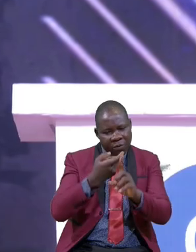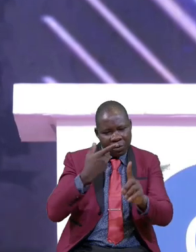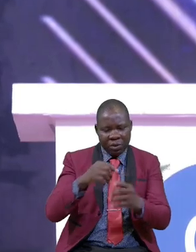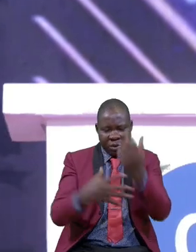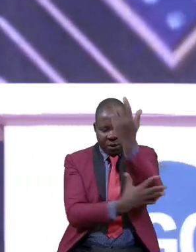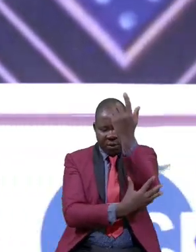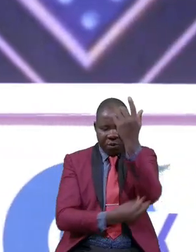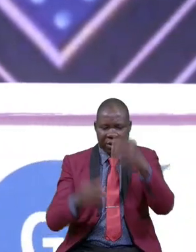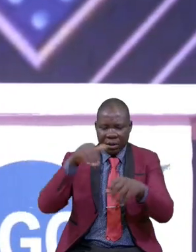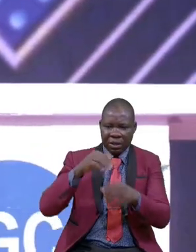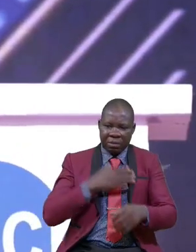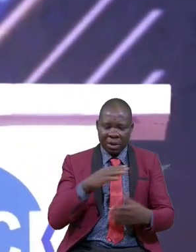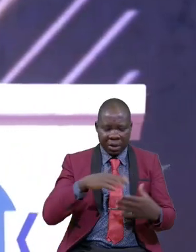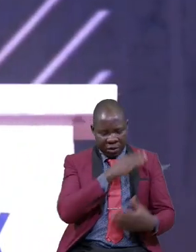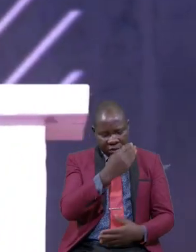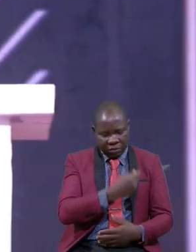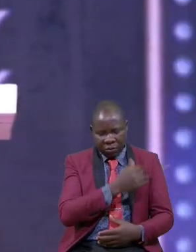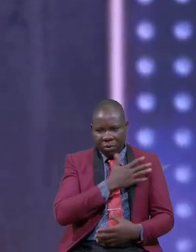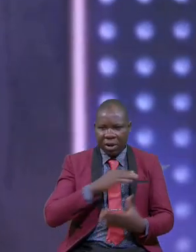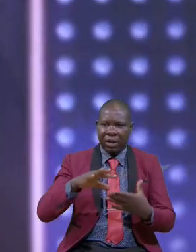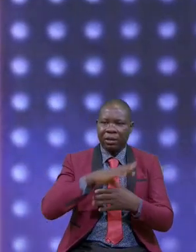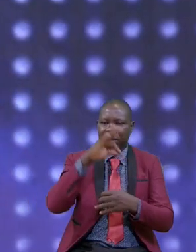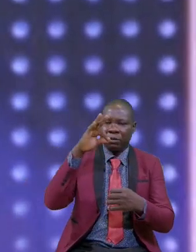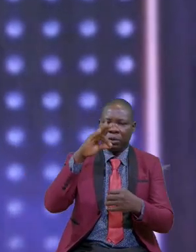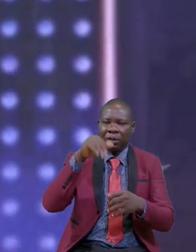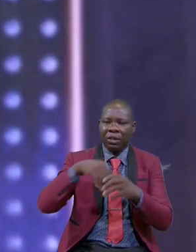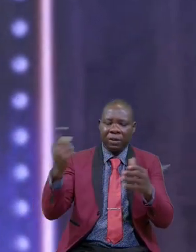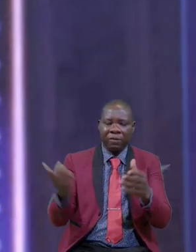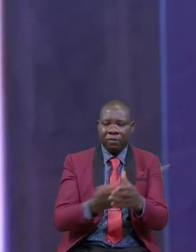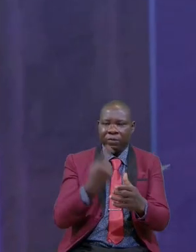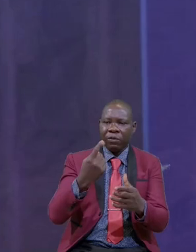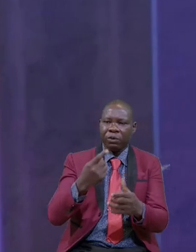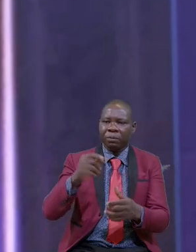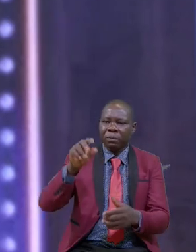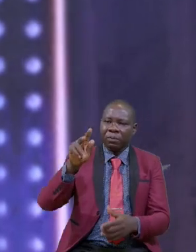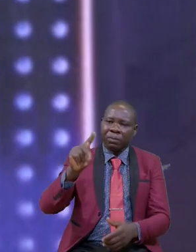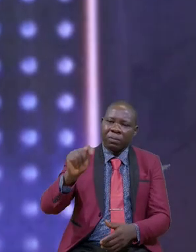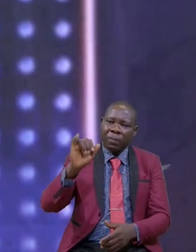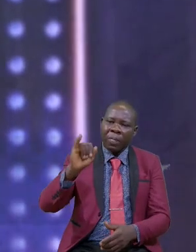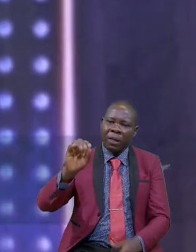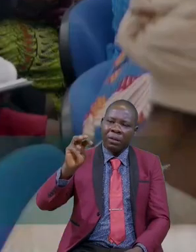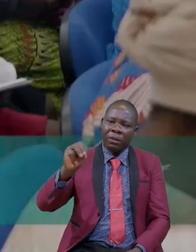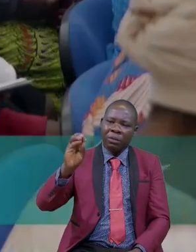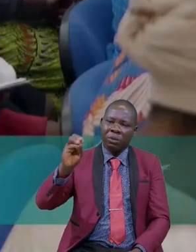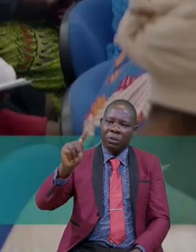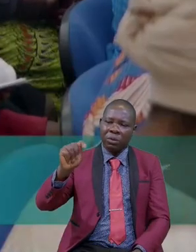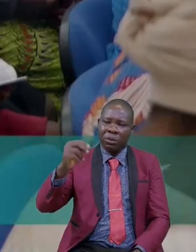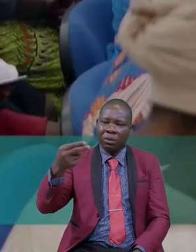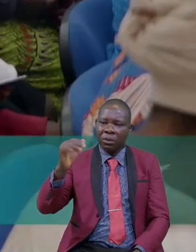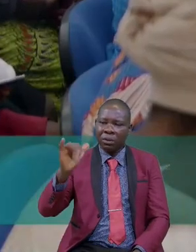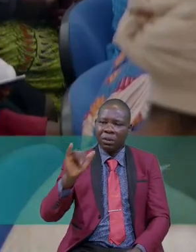esprit. En 1 Timothée au chapitre 1, je vous lis à partir du verset 14, 1 Timothée au chapitre